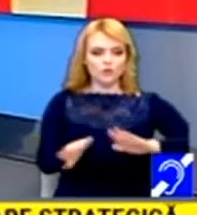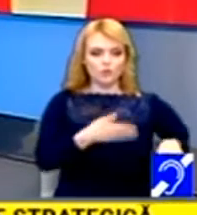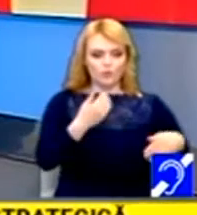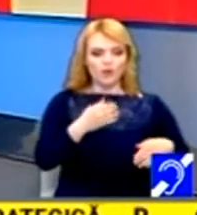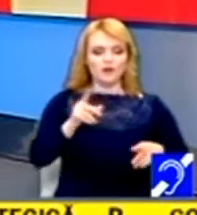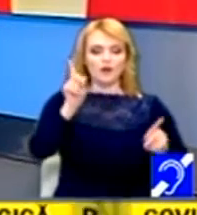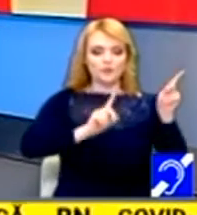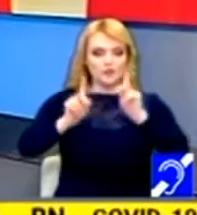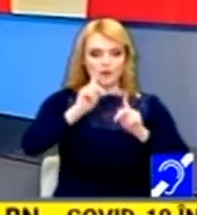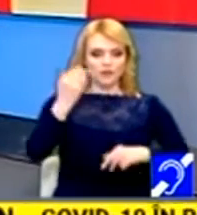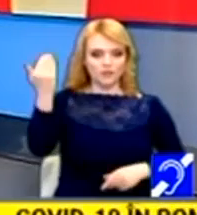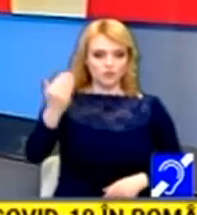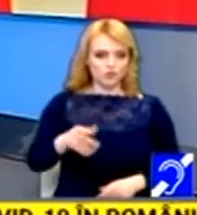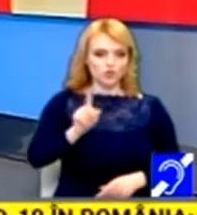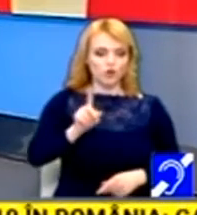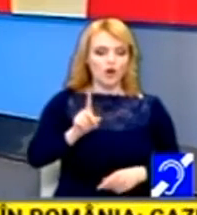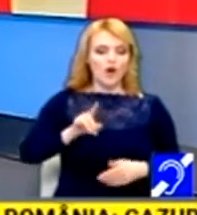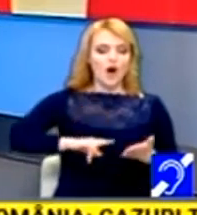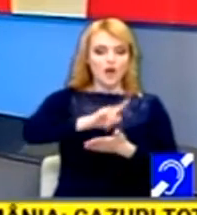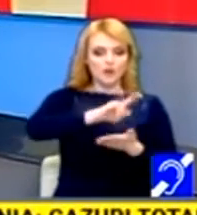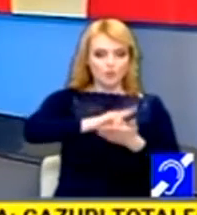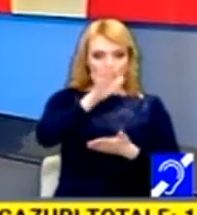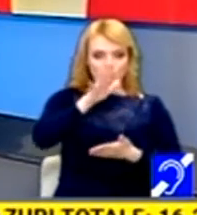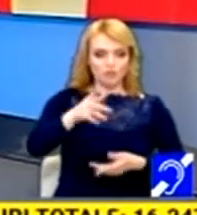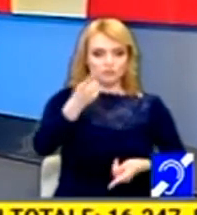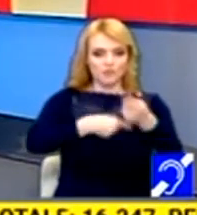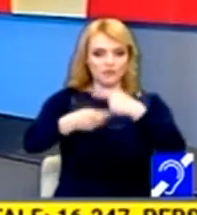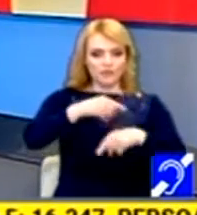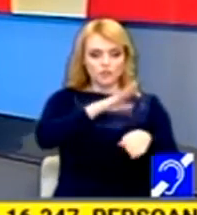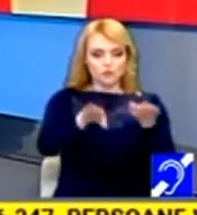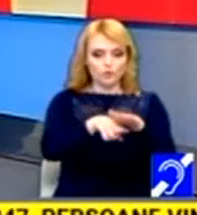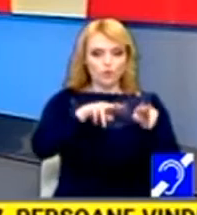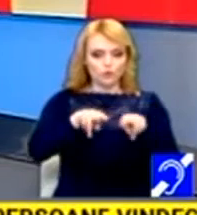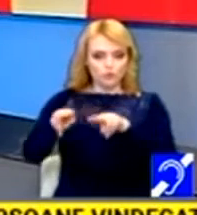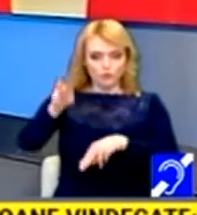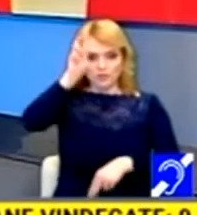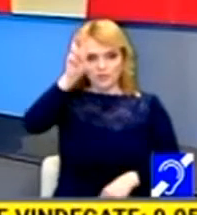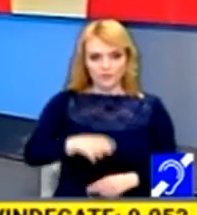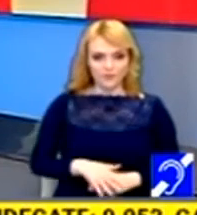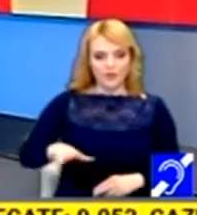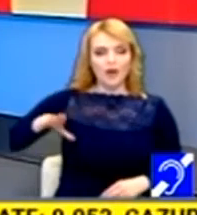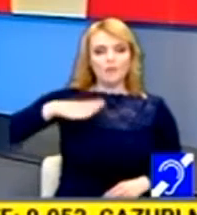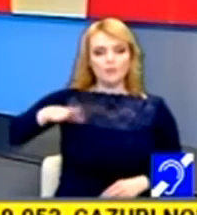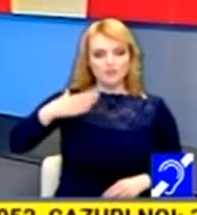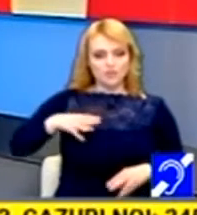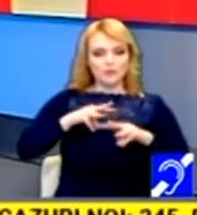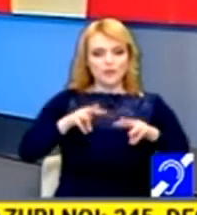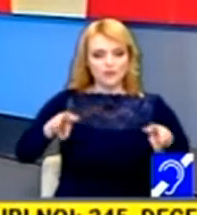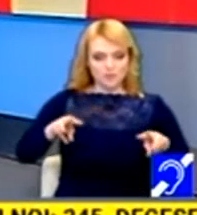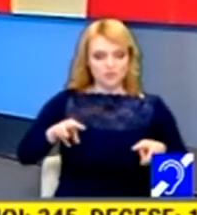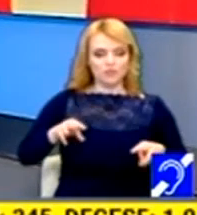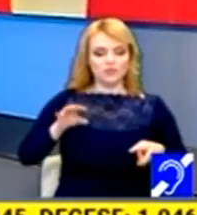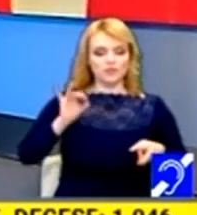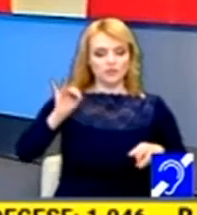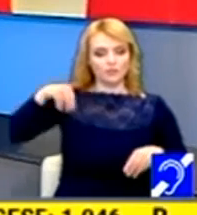Suprem de Securitate de revenirea aeroportului internațional în gestiunea statului. Igor Munteanu, fostul președinte al Comisiei Parlamentare care